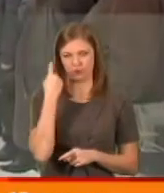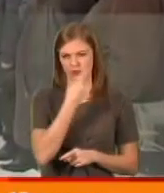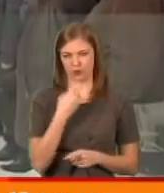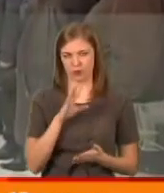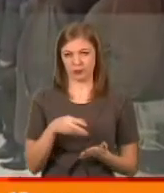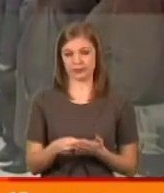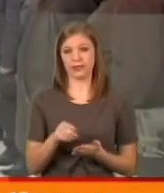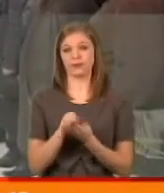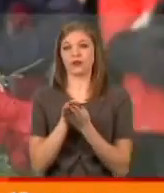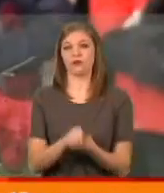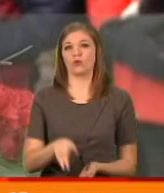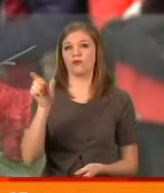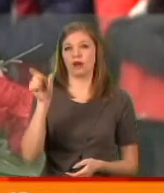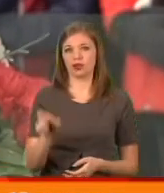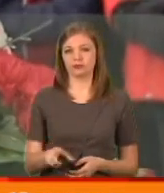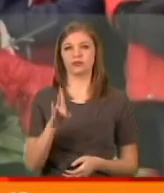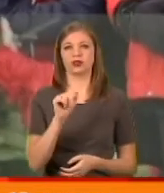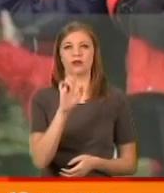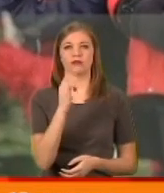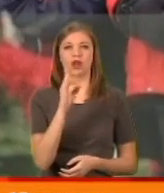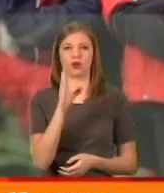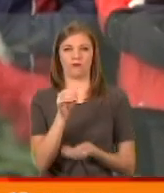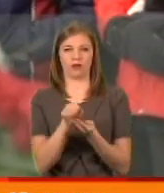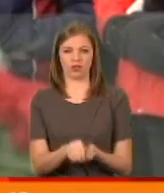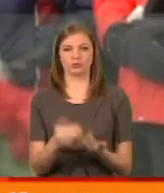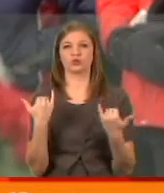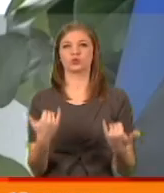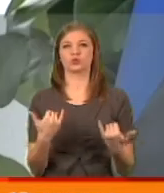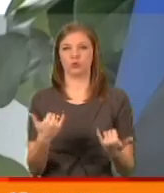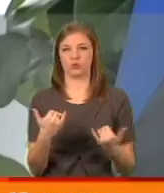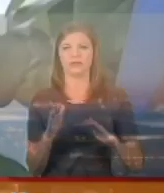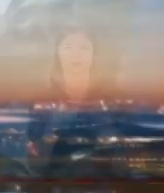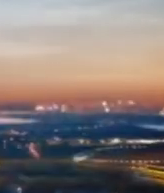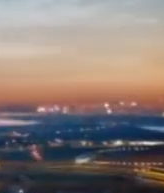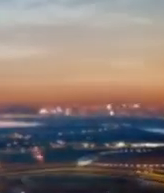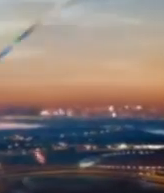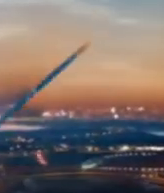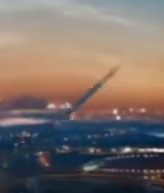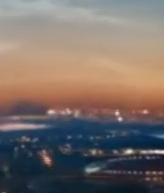Поховали Мирослава Поповича на Байковому кладовищі сьогодні по обіді.